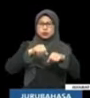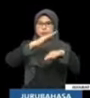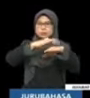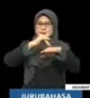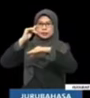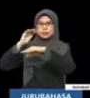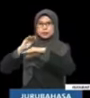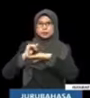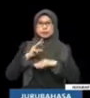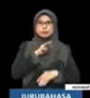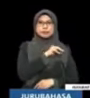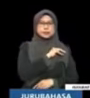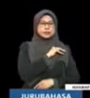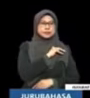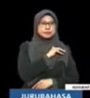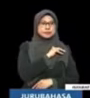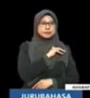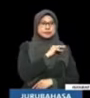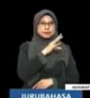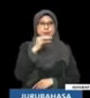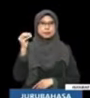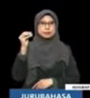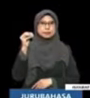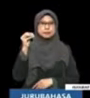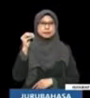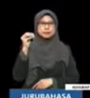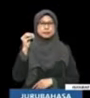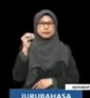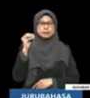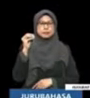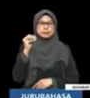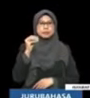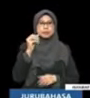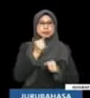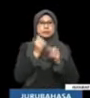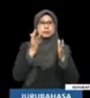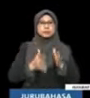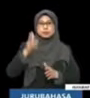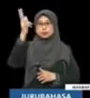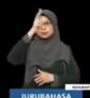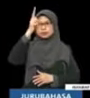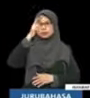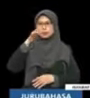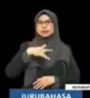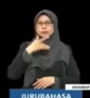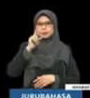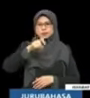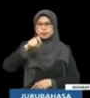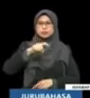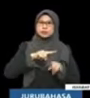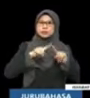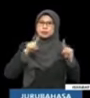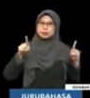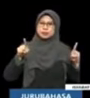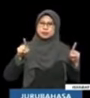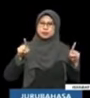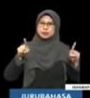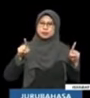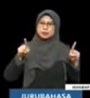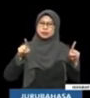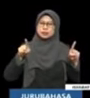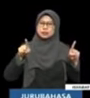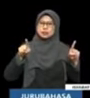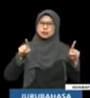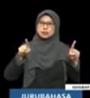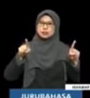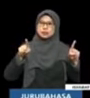boleh memanggil menteri ataupun penjawab-jawab awam yang kita rasakan perlu tetapi memerlukan